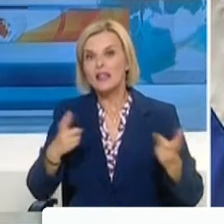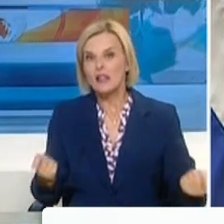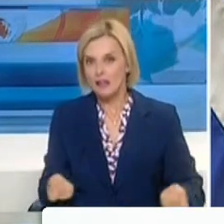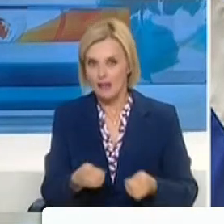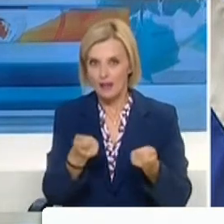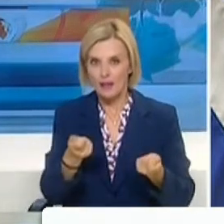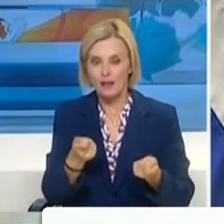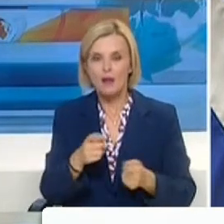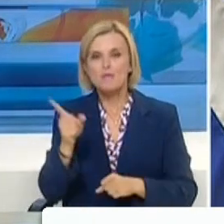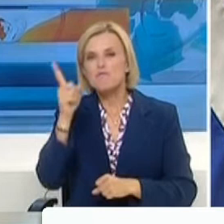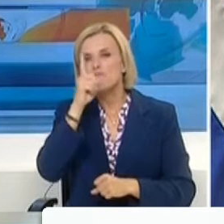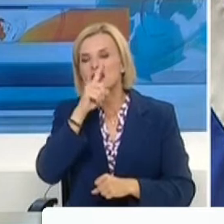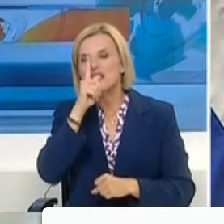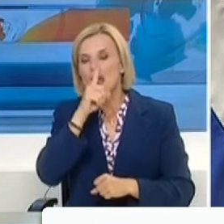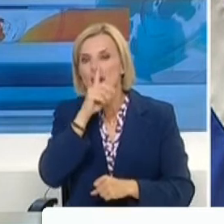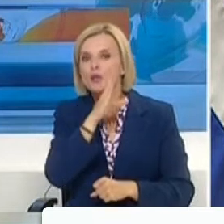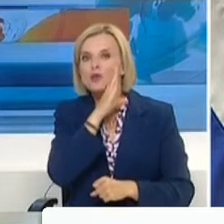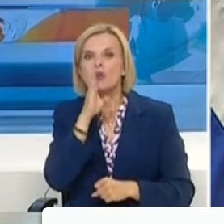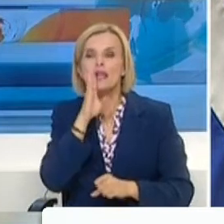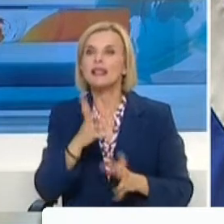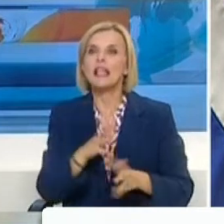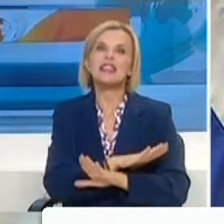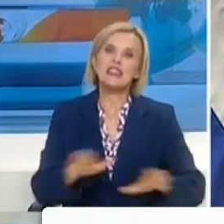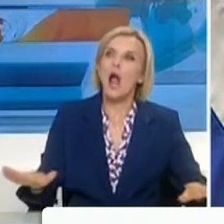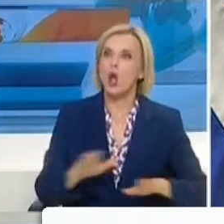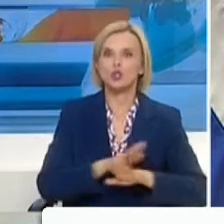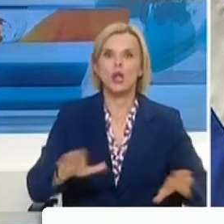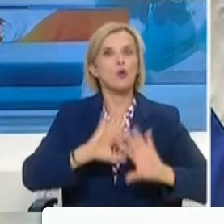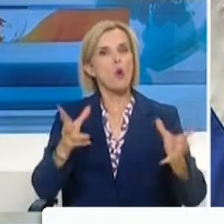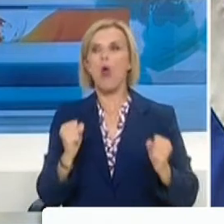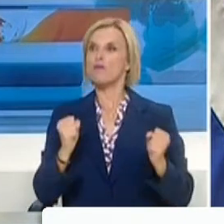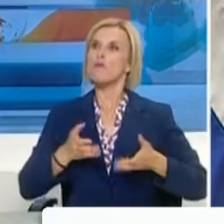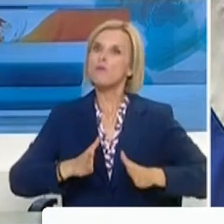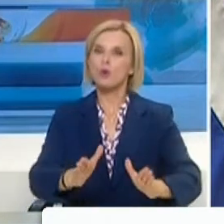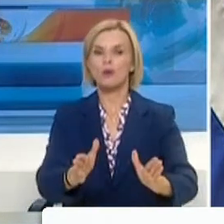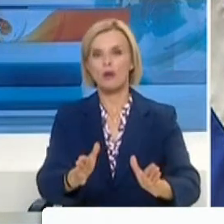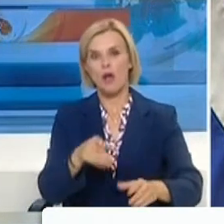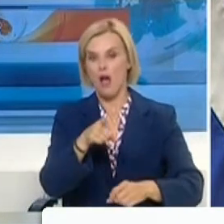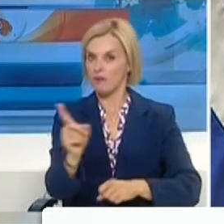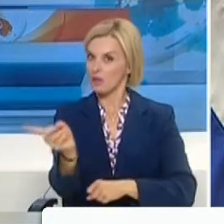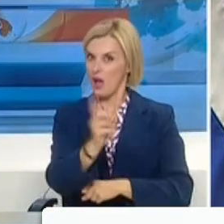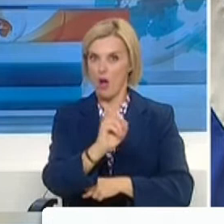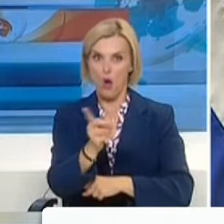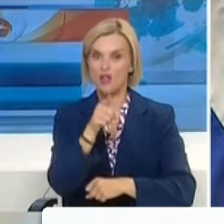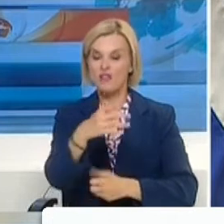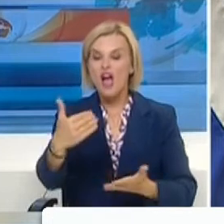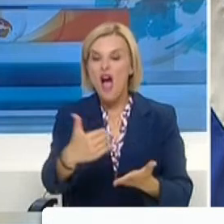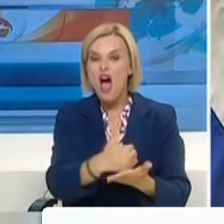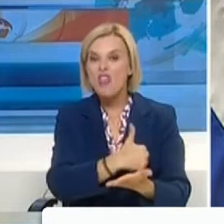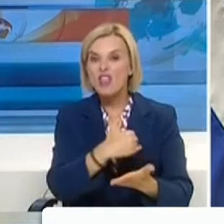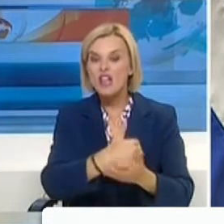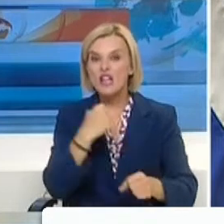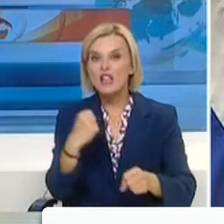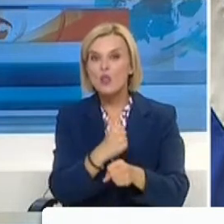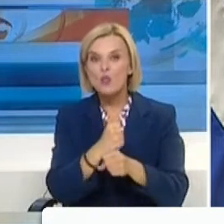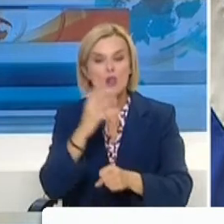εμφάνιση ψευδών ειδήσεων πως τελειώσαμε. Αυτό ήταν όλο. Και άλλα που θεωρώ πως αδικούν την επιστημονική λογική. Το